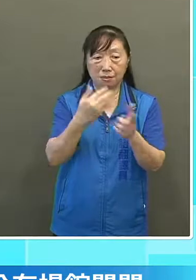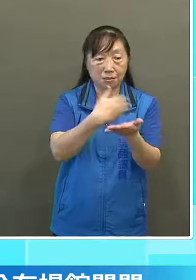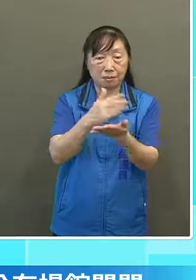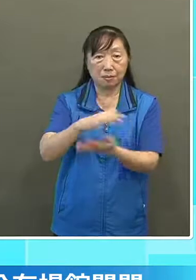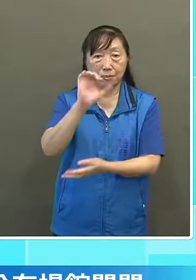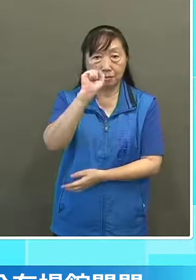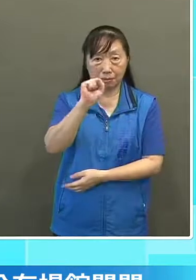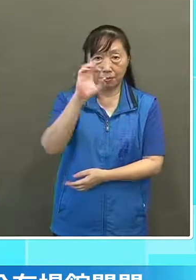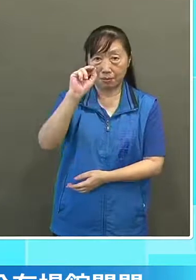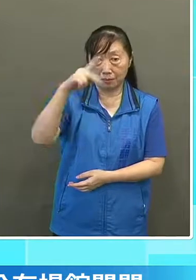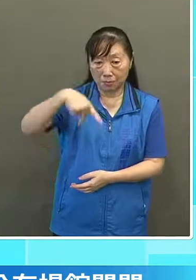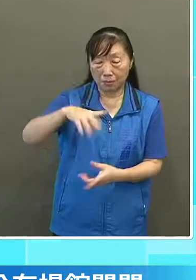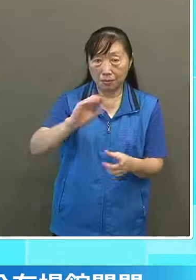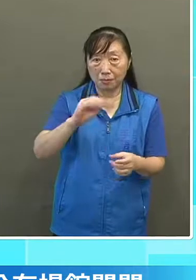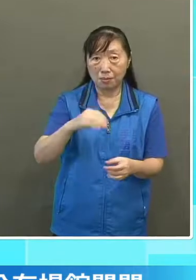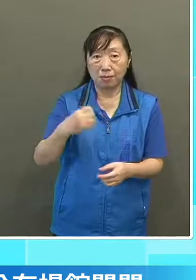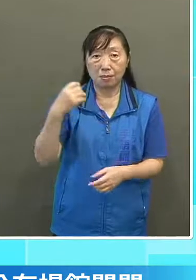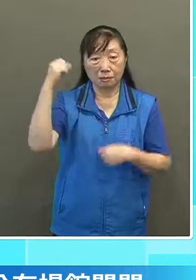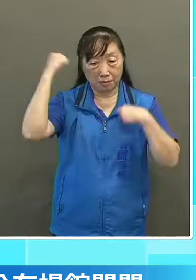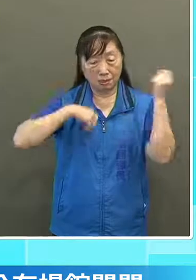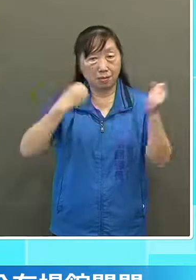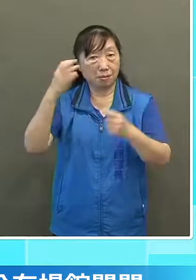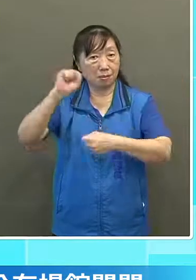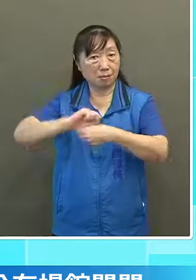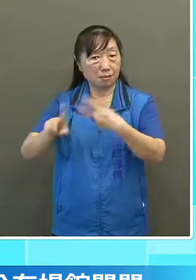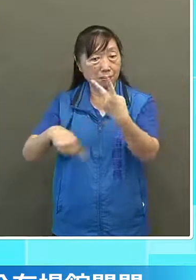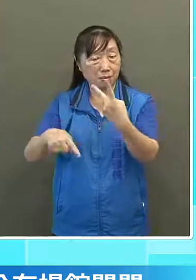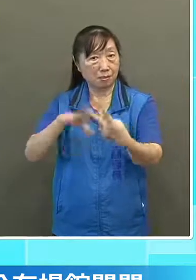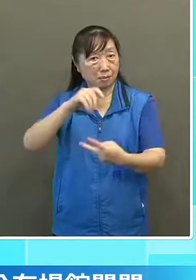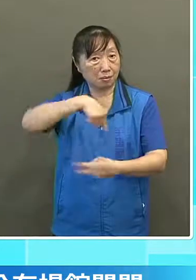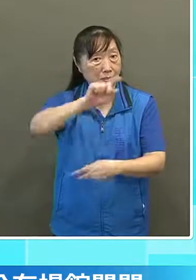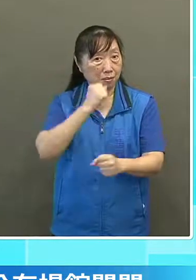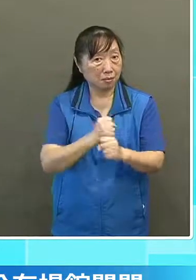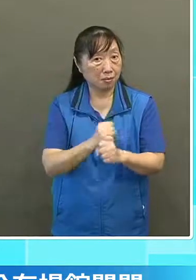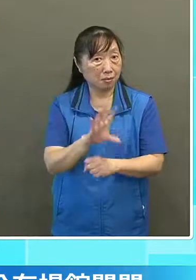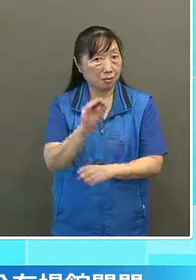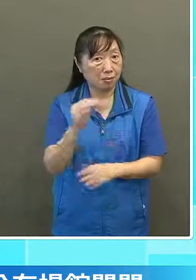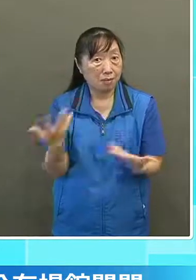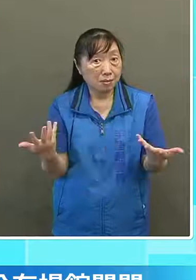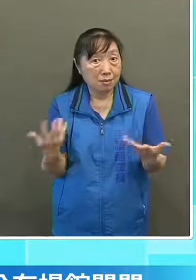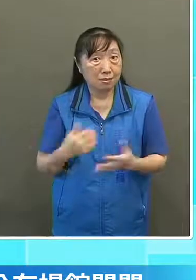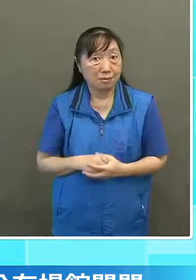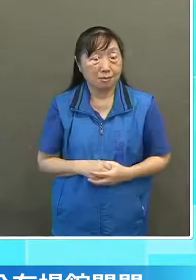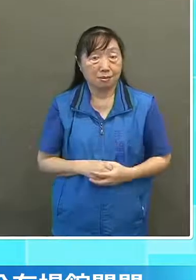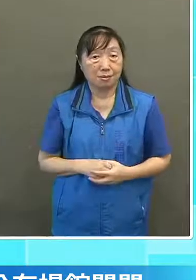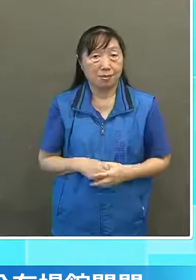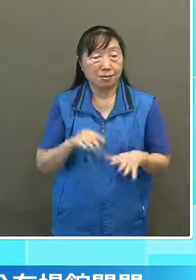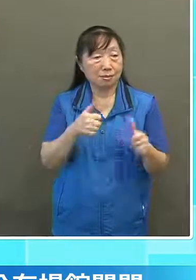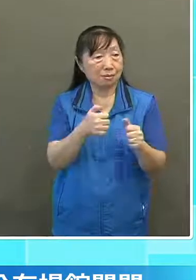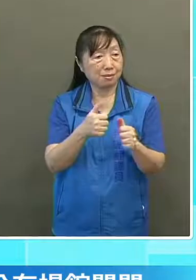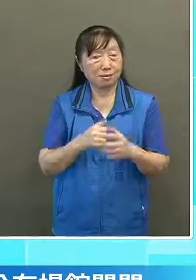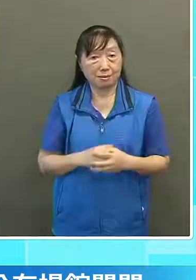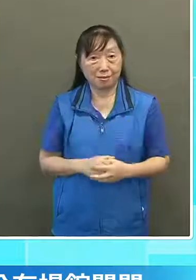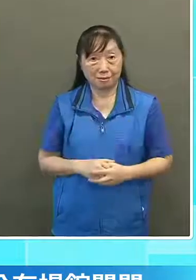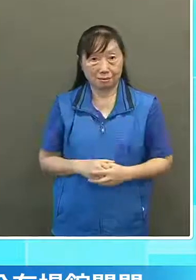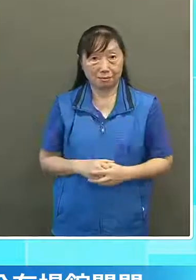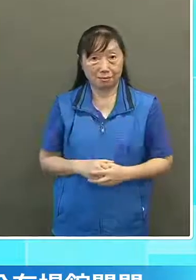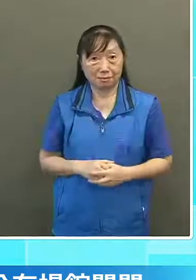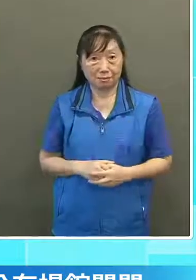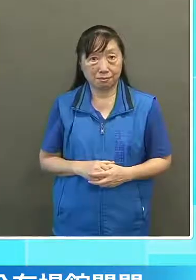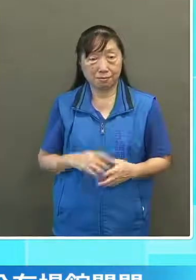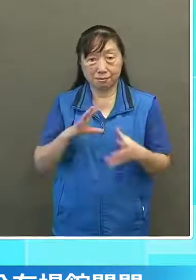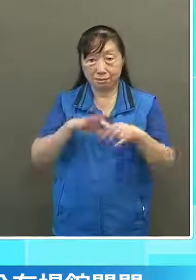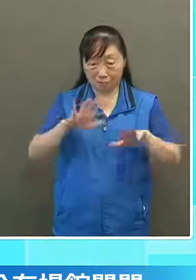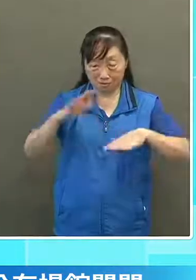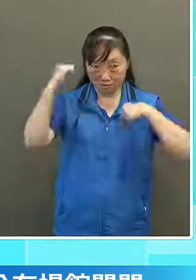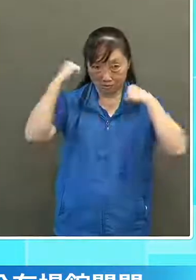SOP？ 早上新增的2名案例，他们早上有没有去上班呢？ 谢谢大家。因为是今天